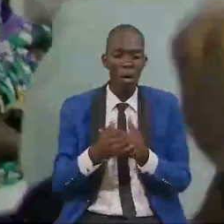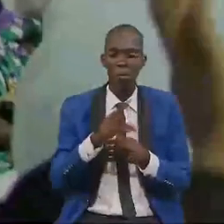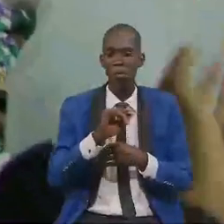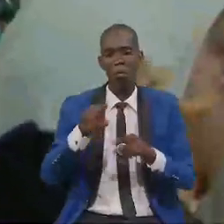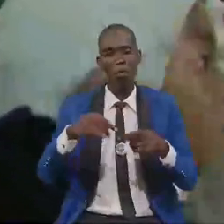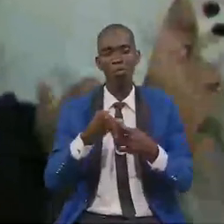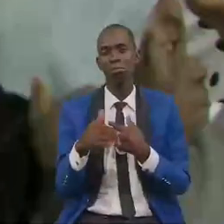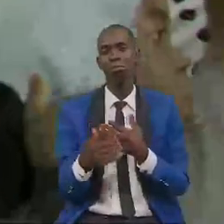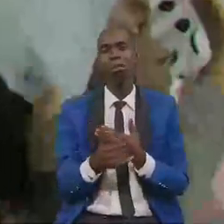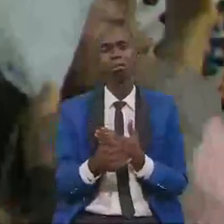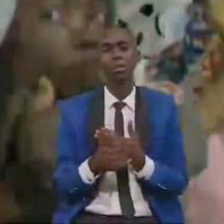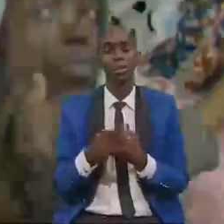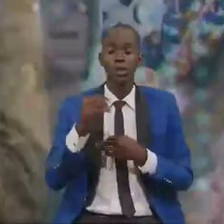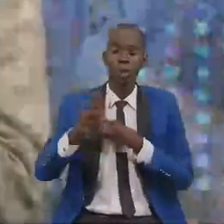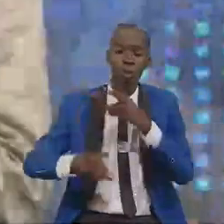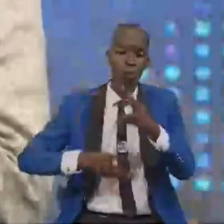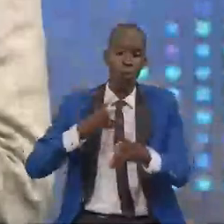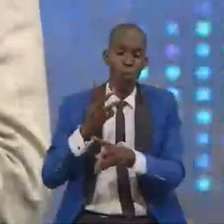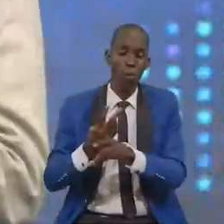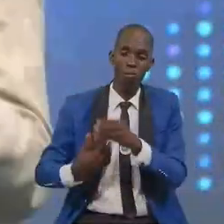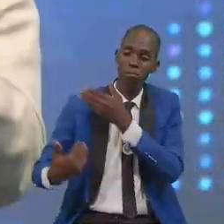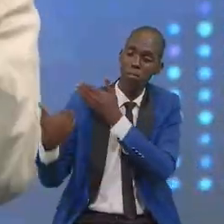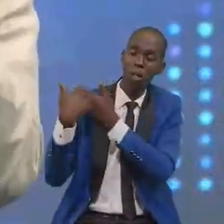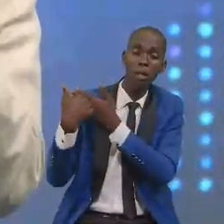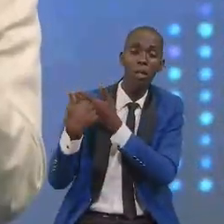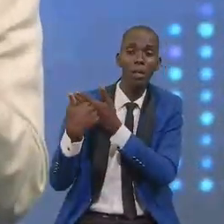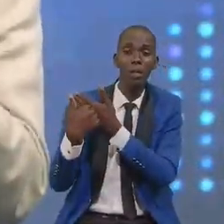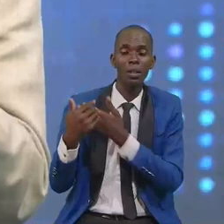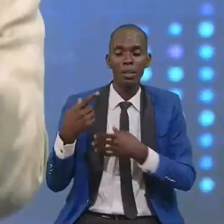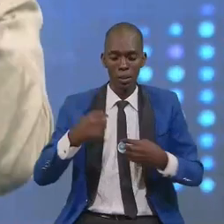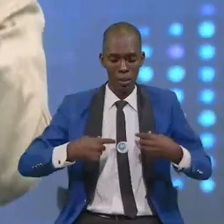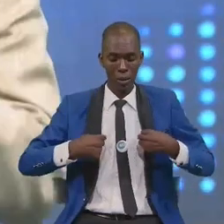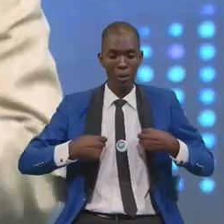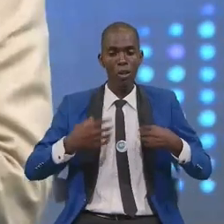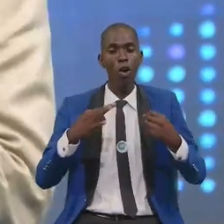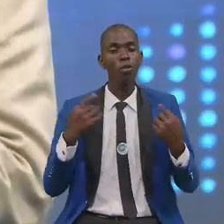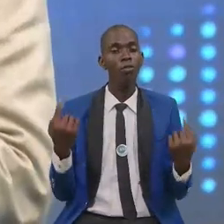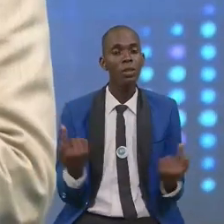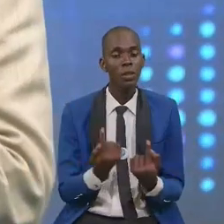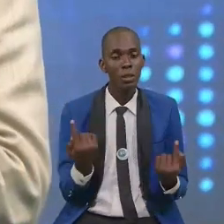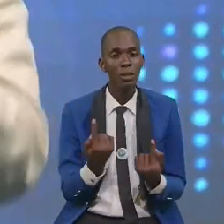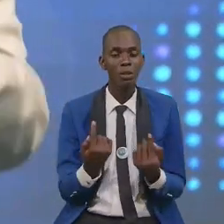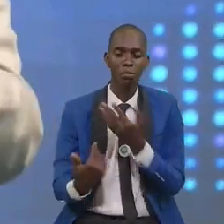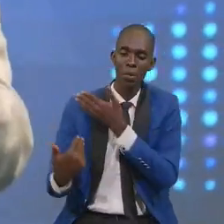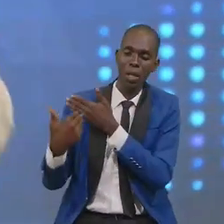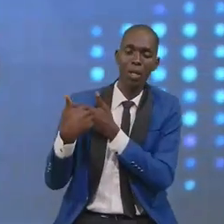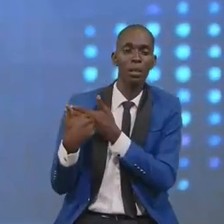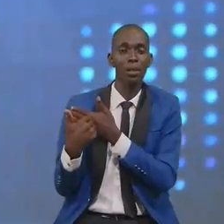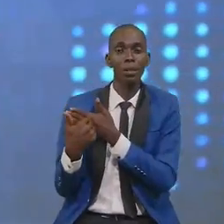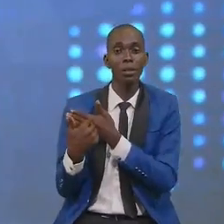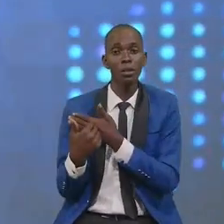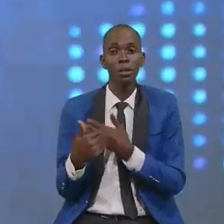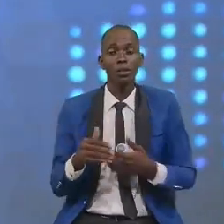le monde derrière moi les vêtements du péché derrière moi